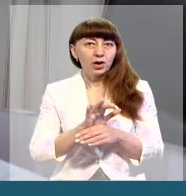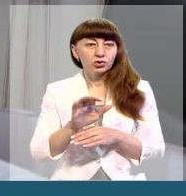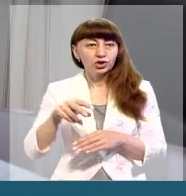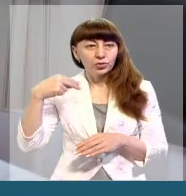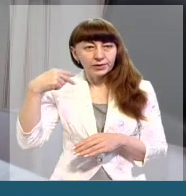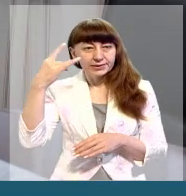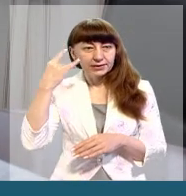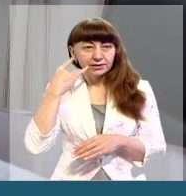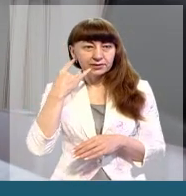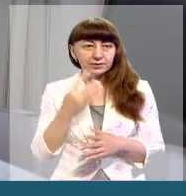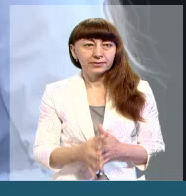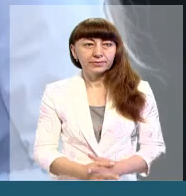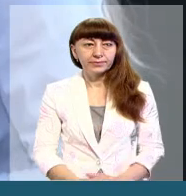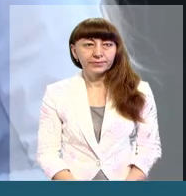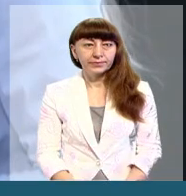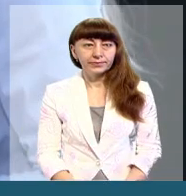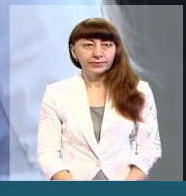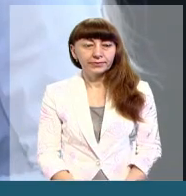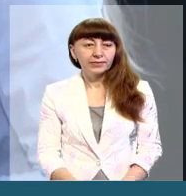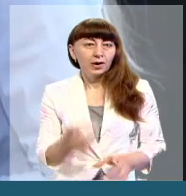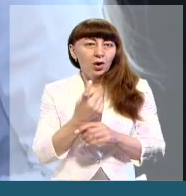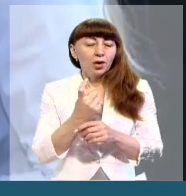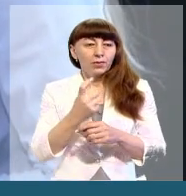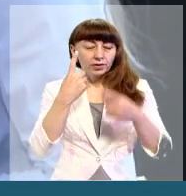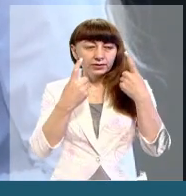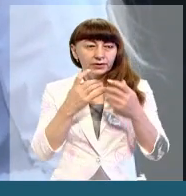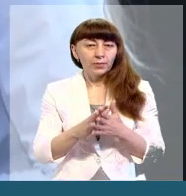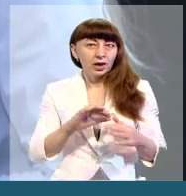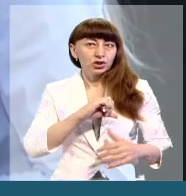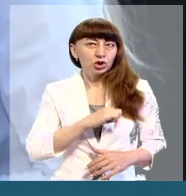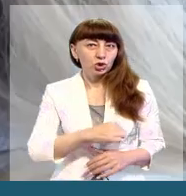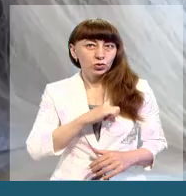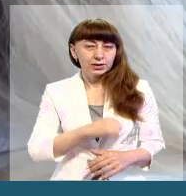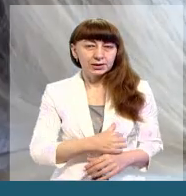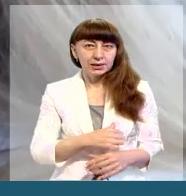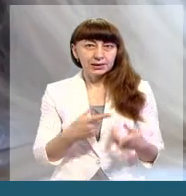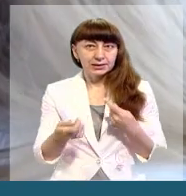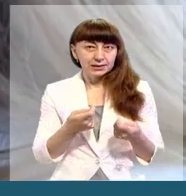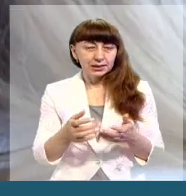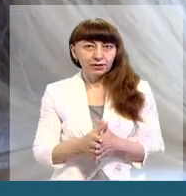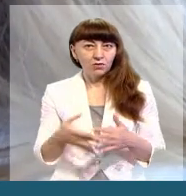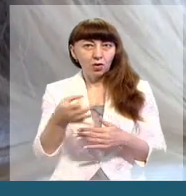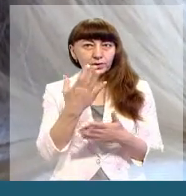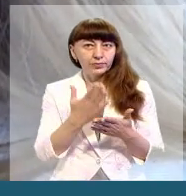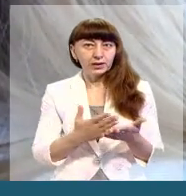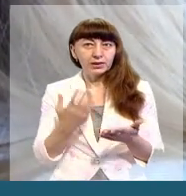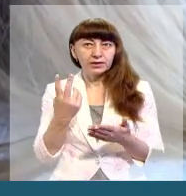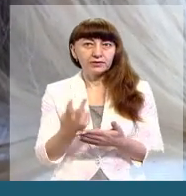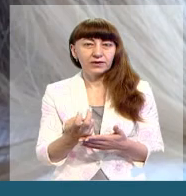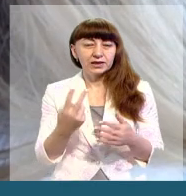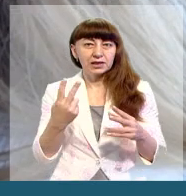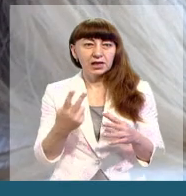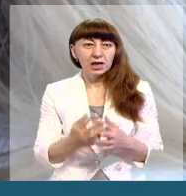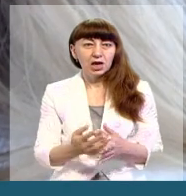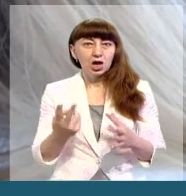аясында жүзеге асырылды. Әділет департаментінің мәліметінше, қазіргі таңда облыста 200-ден астам жеңілдетілген атқарушылық іс жүргізу